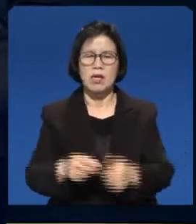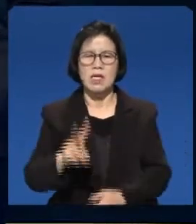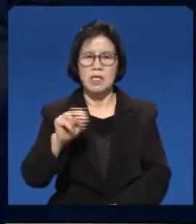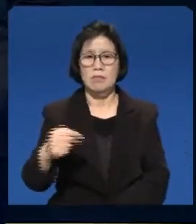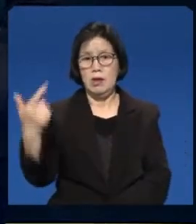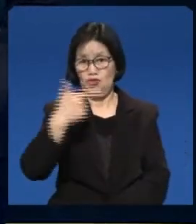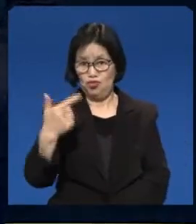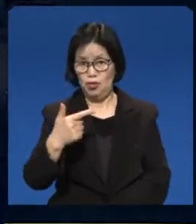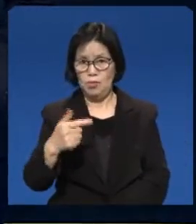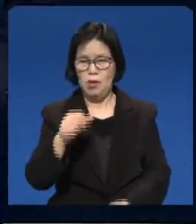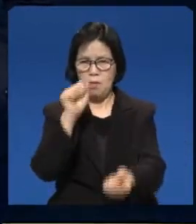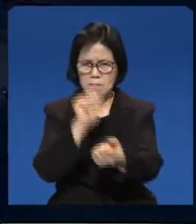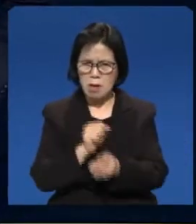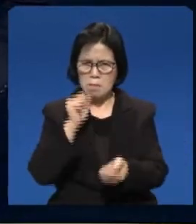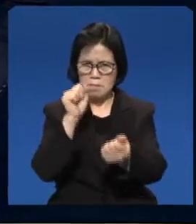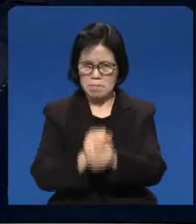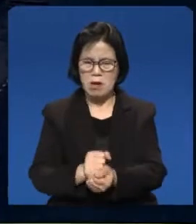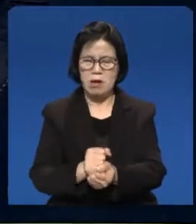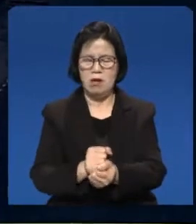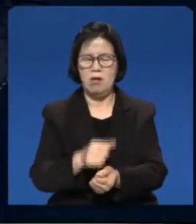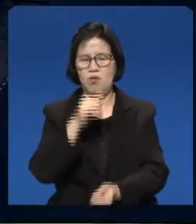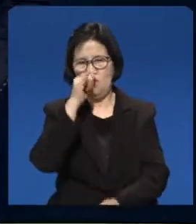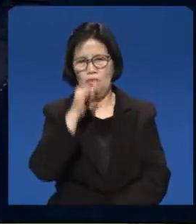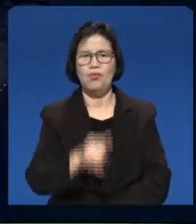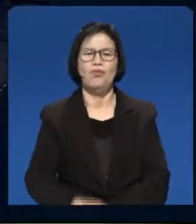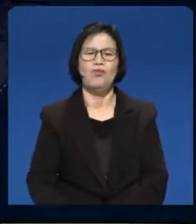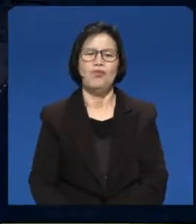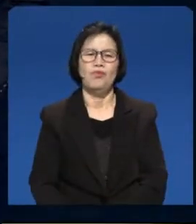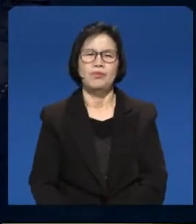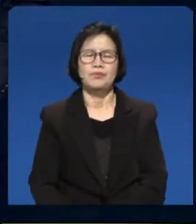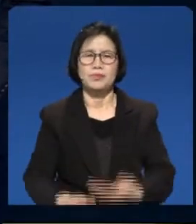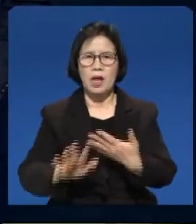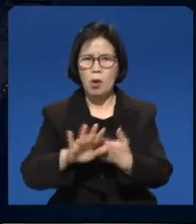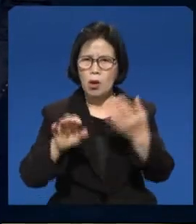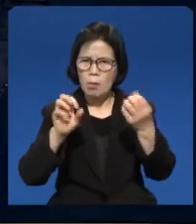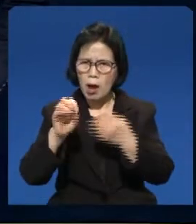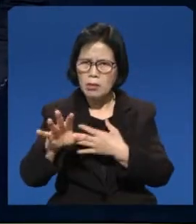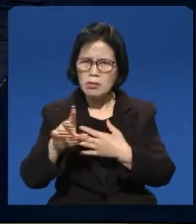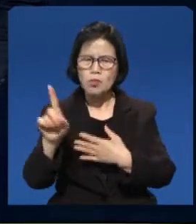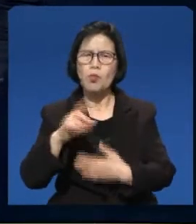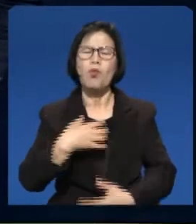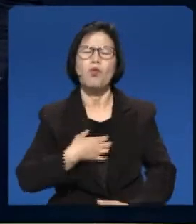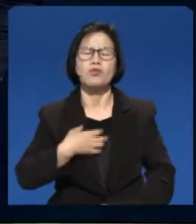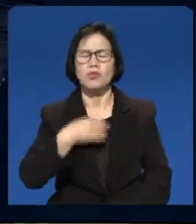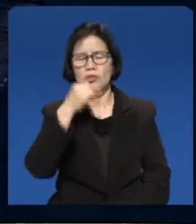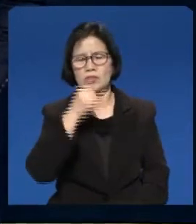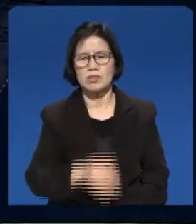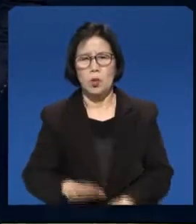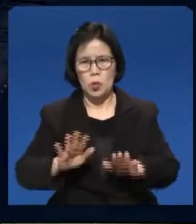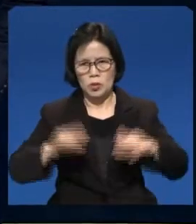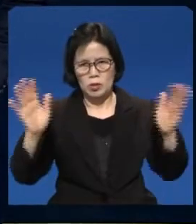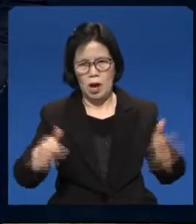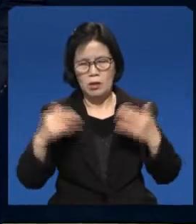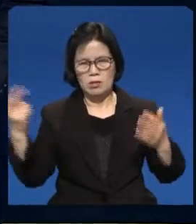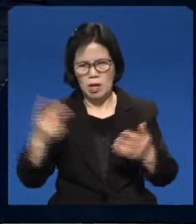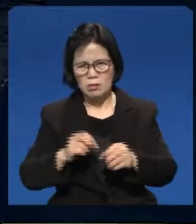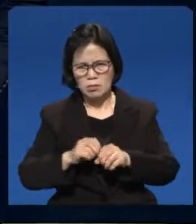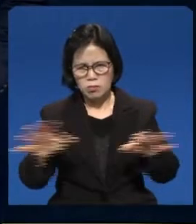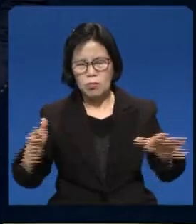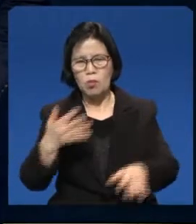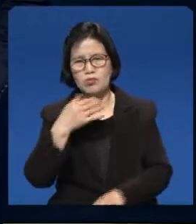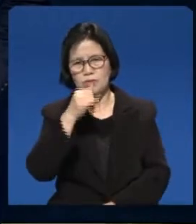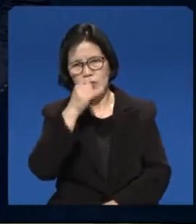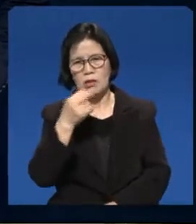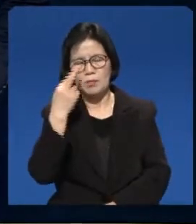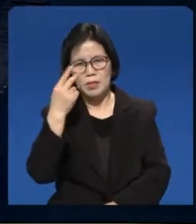명이 재감염된 현실도 간과할 수 없습니다. 해외 반응도 걱정을 부추깁니다. 올 가을 재유행이 찾아올 수 있다는